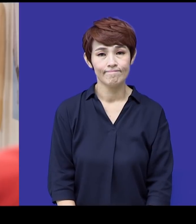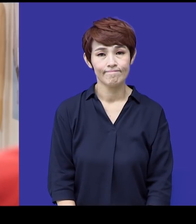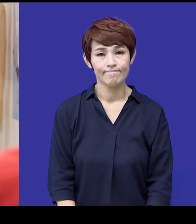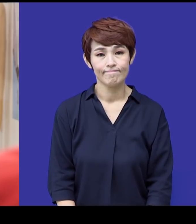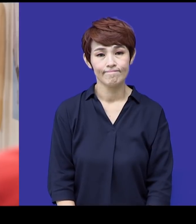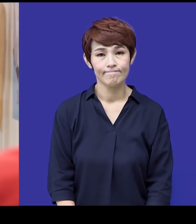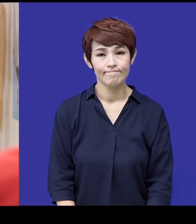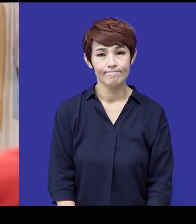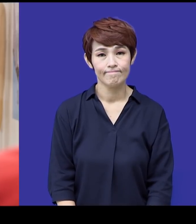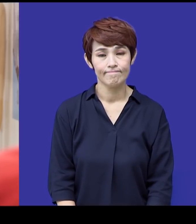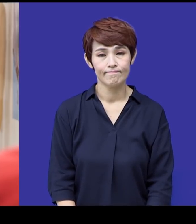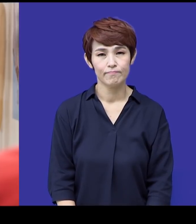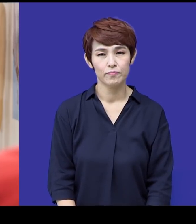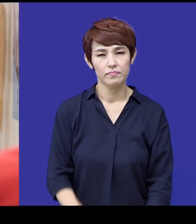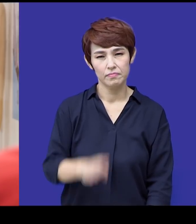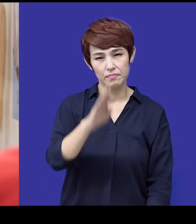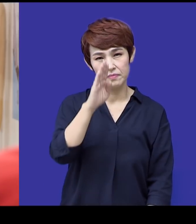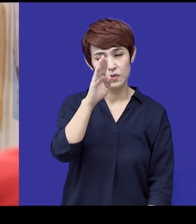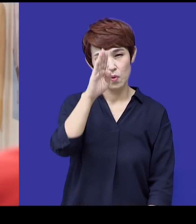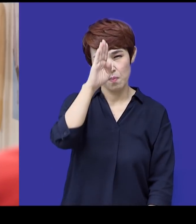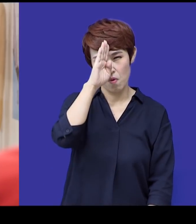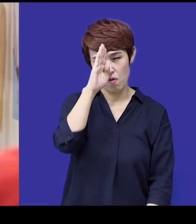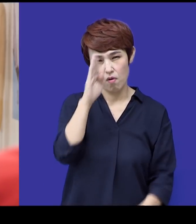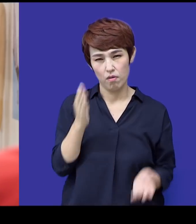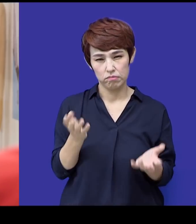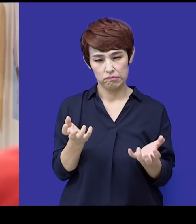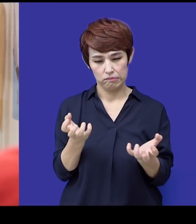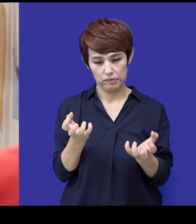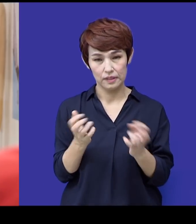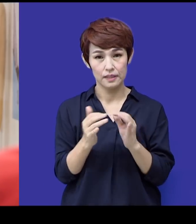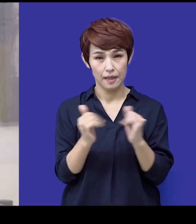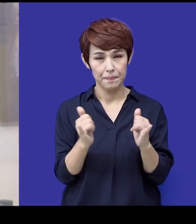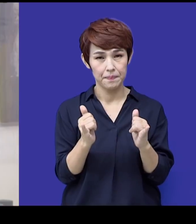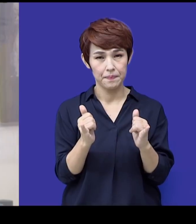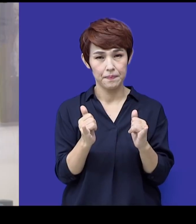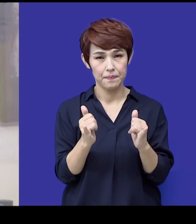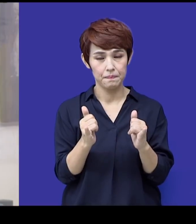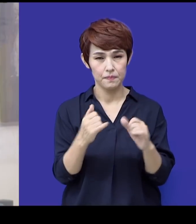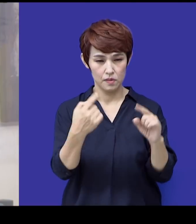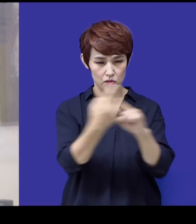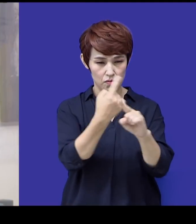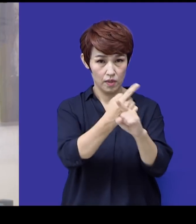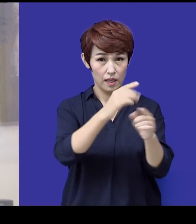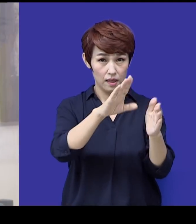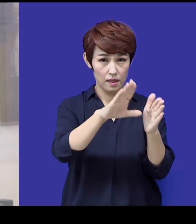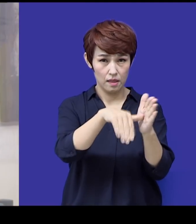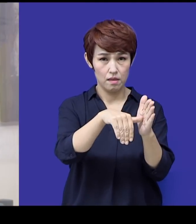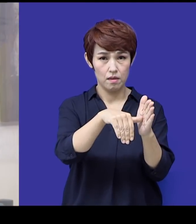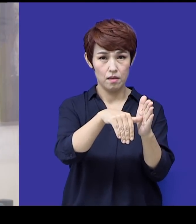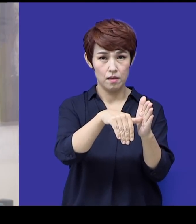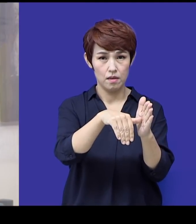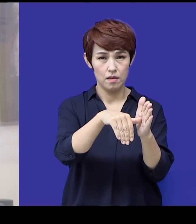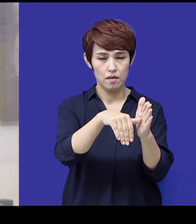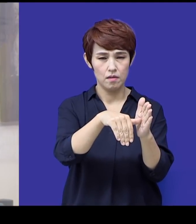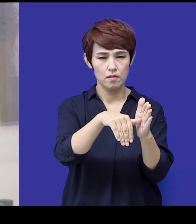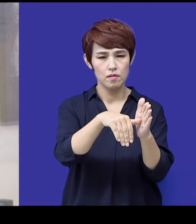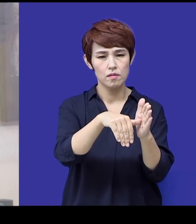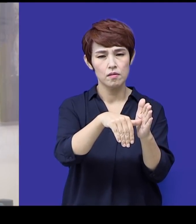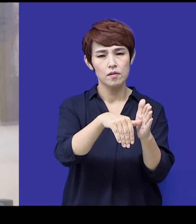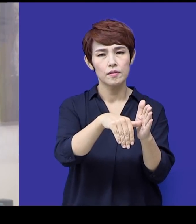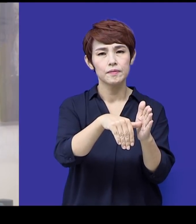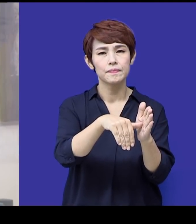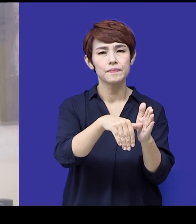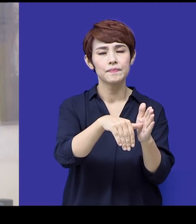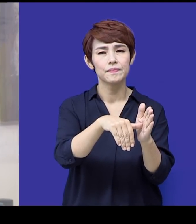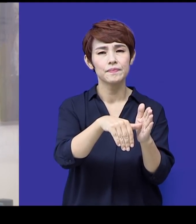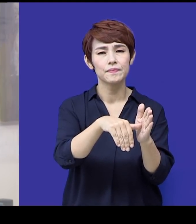이 나환자, 한센인들을 치료하면서 이렇게 마음이 어렵고 힘드니까